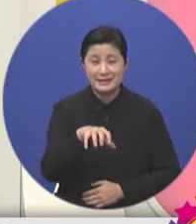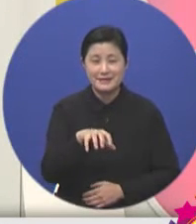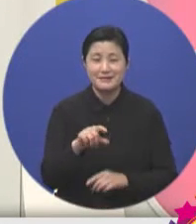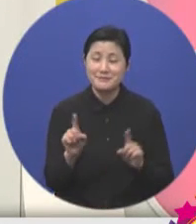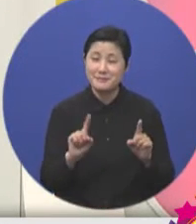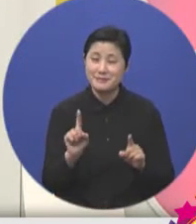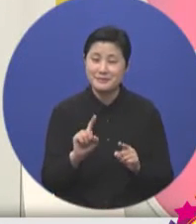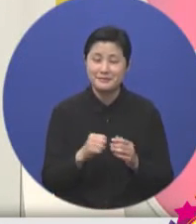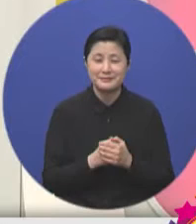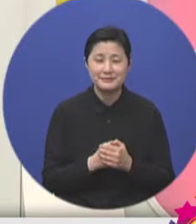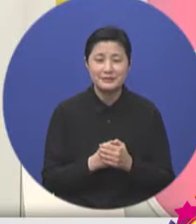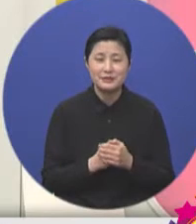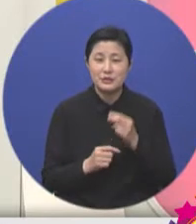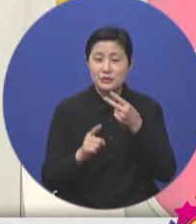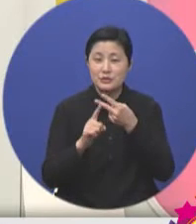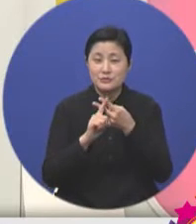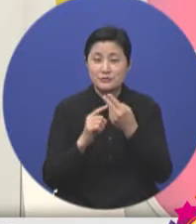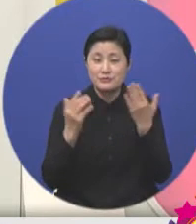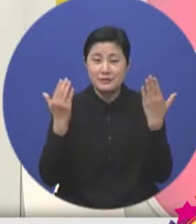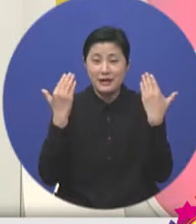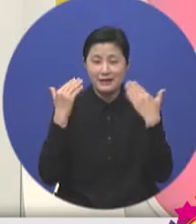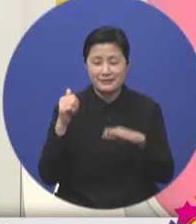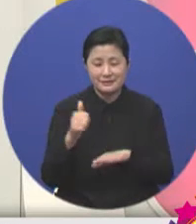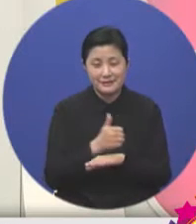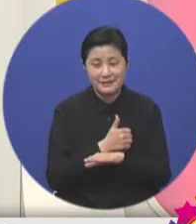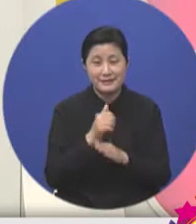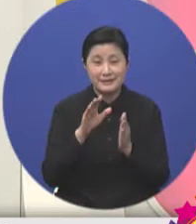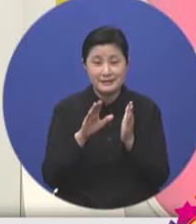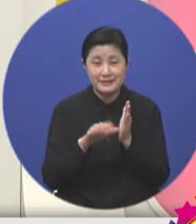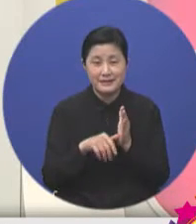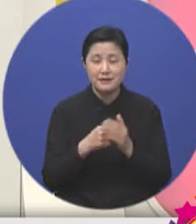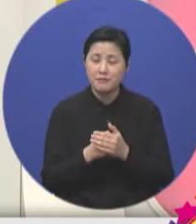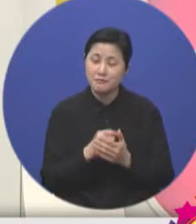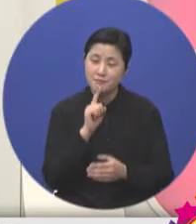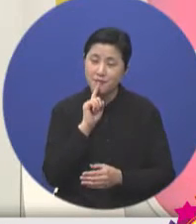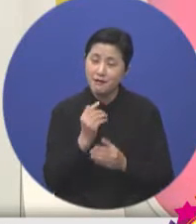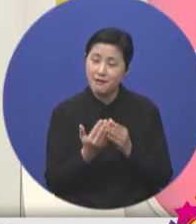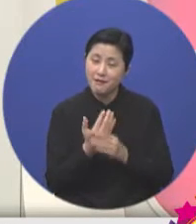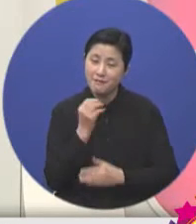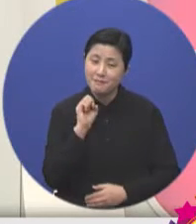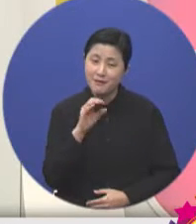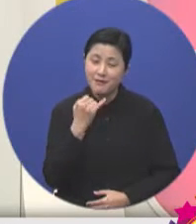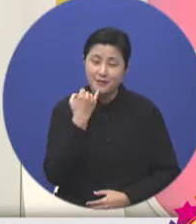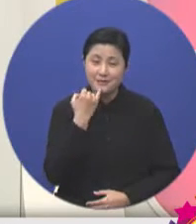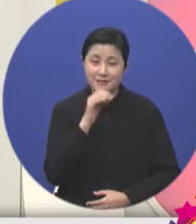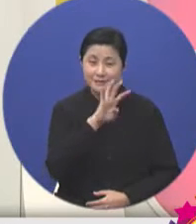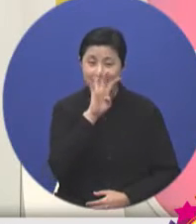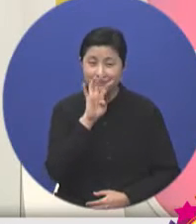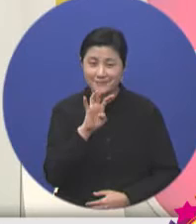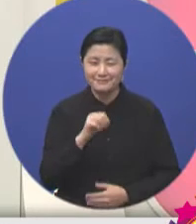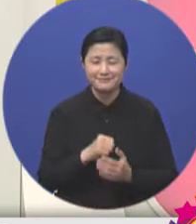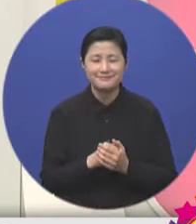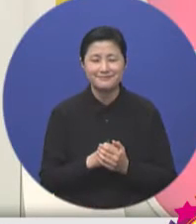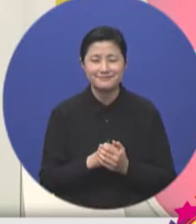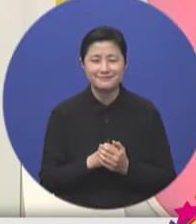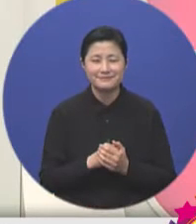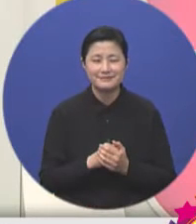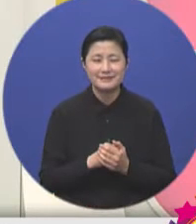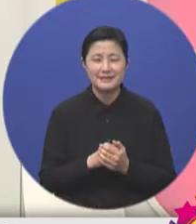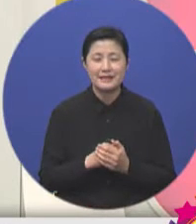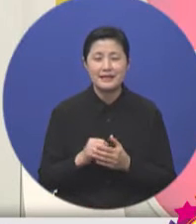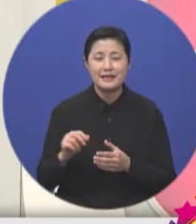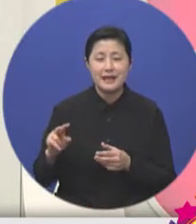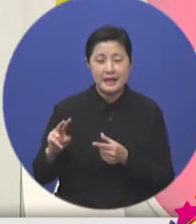그 중학교 다닐 때. 네. 이거 얘기해도 되나? 네, 말씀해도 괜찮습니다. 그 중에는 우리